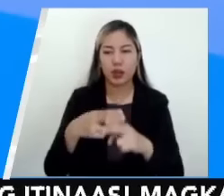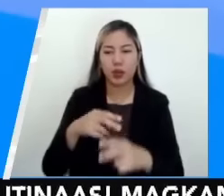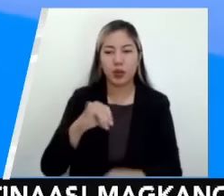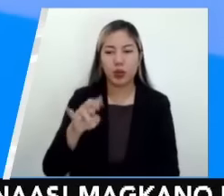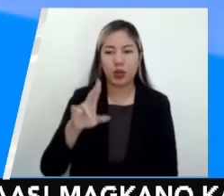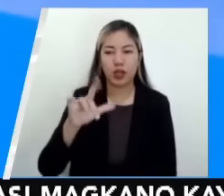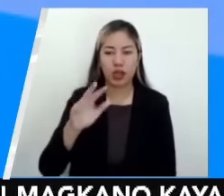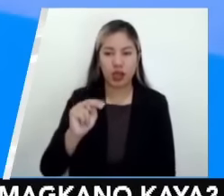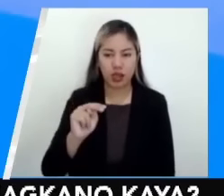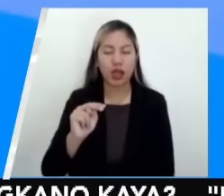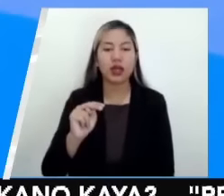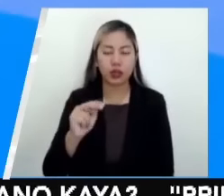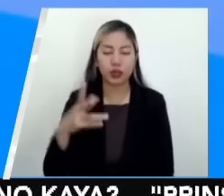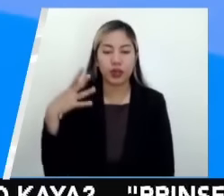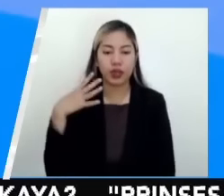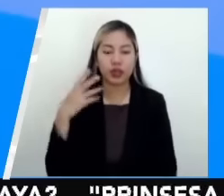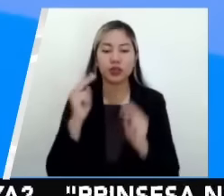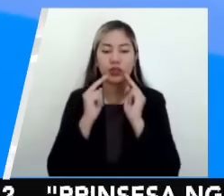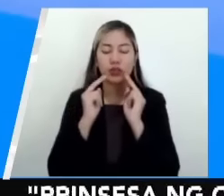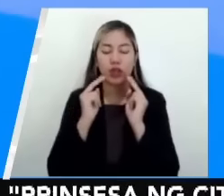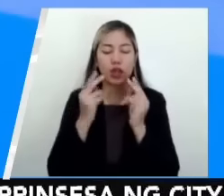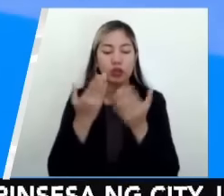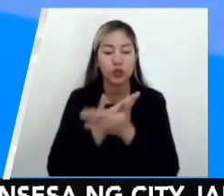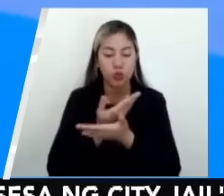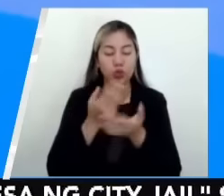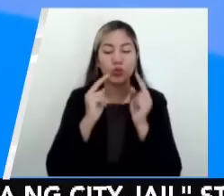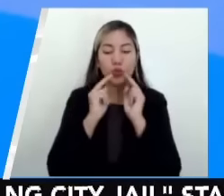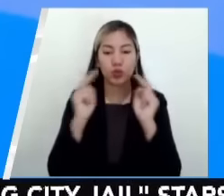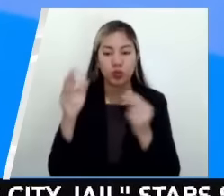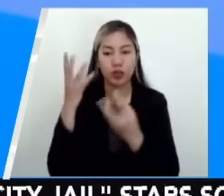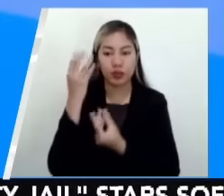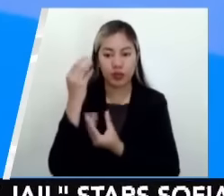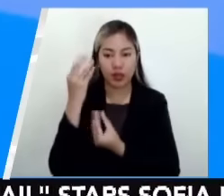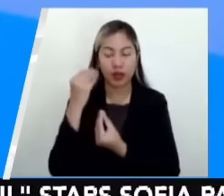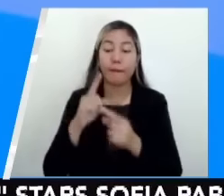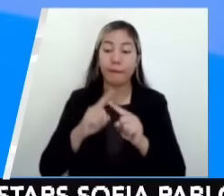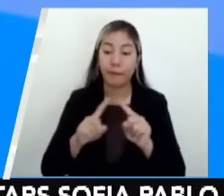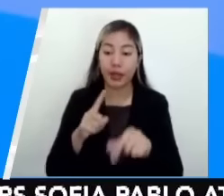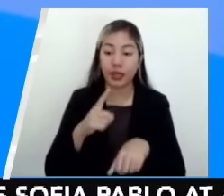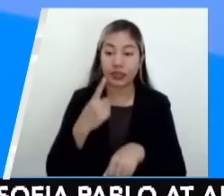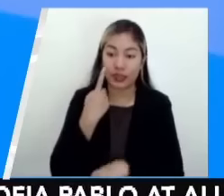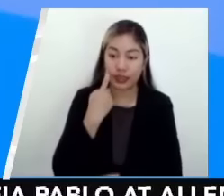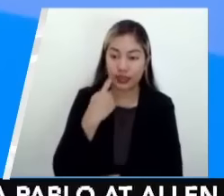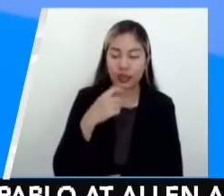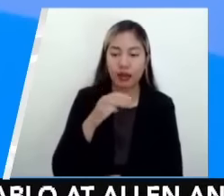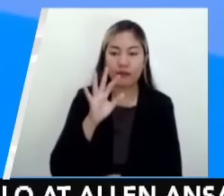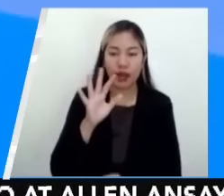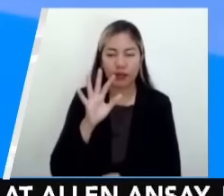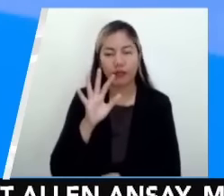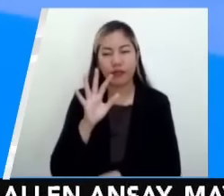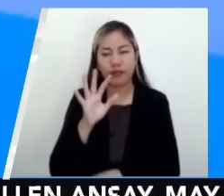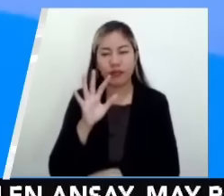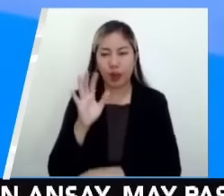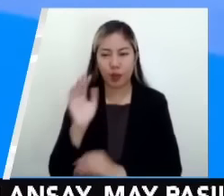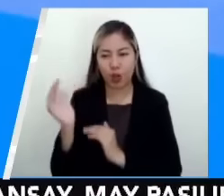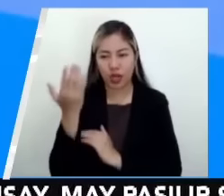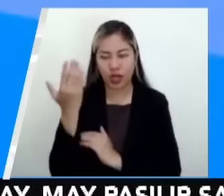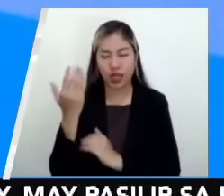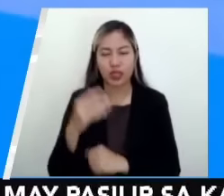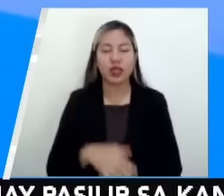po niyan. Pero base po sa 5 a.m. bulletin kanina, inalis na ang wind signal number 4 at 3 sa ilang bahagi